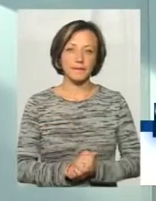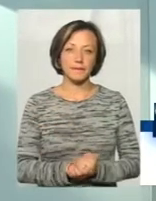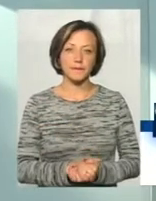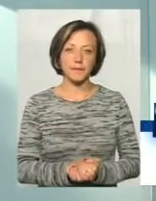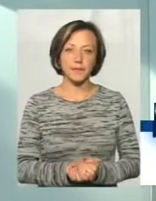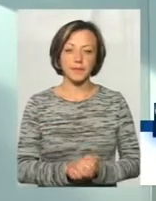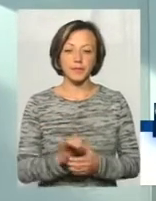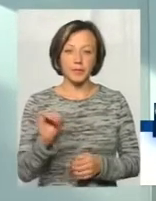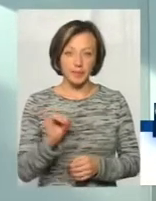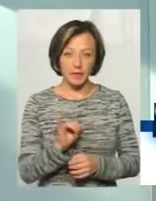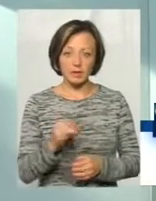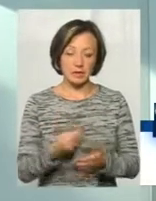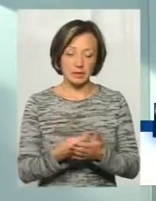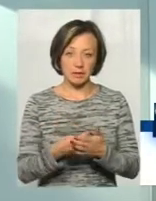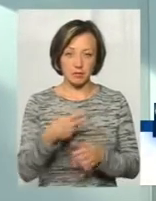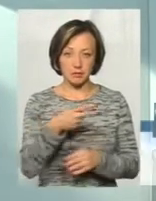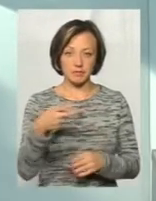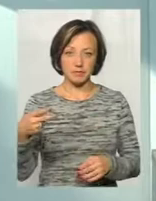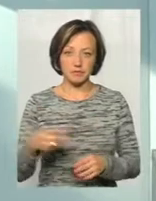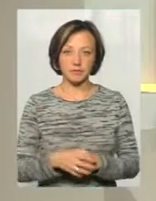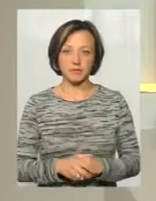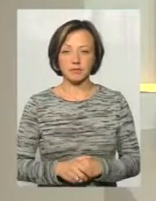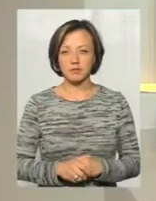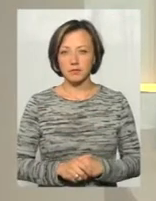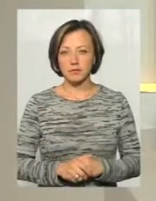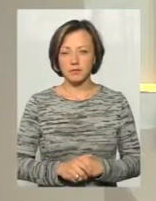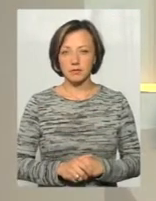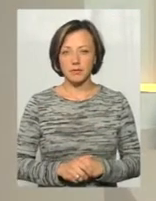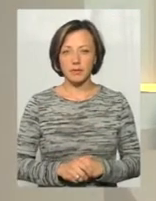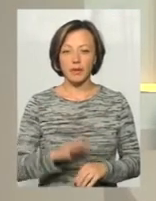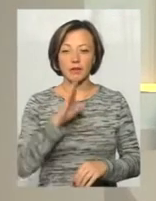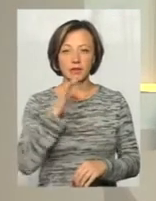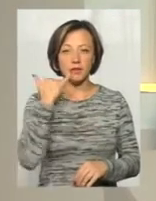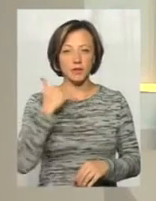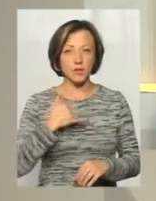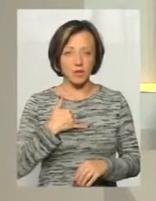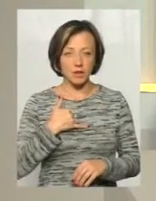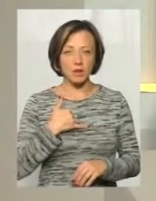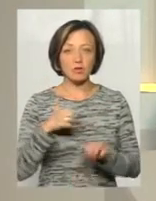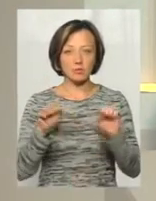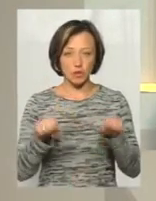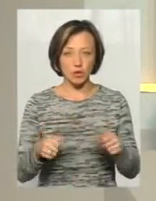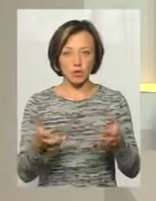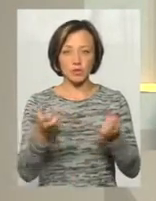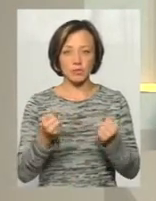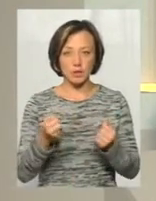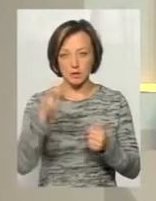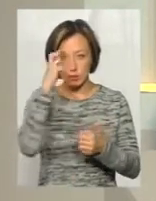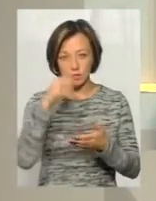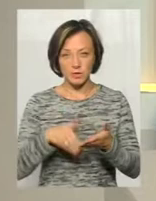І, відповідно, ціна. Тобто, пані Алла, яка нам зателефонувала, вона зможе отримати